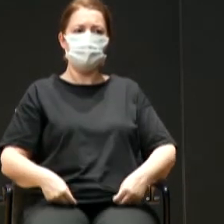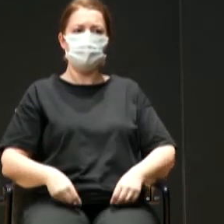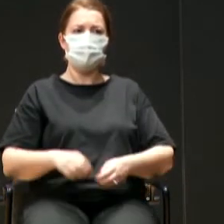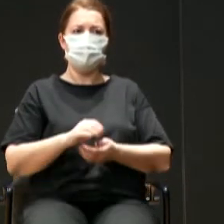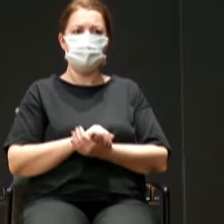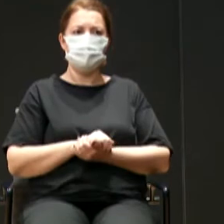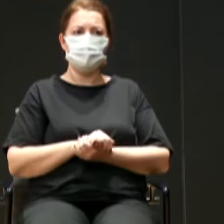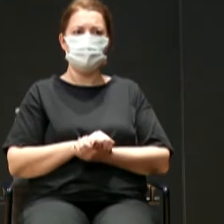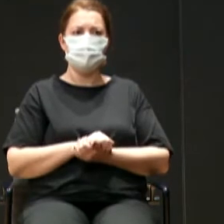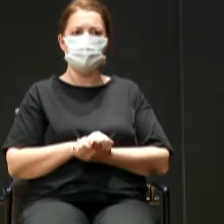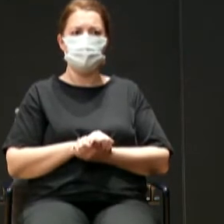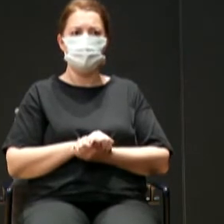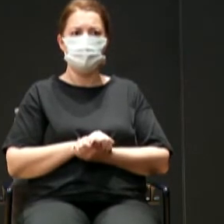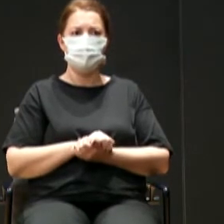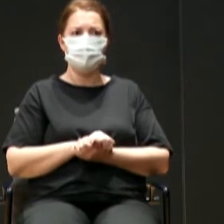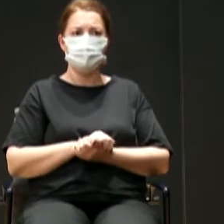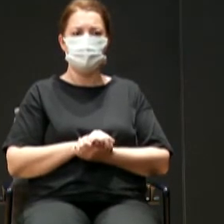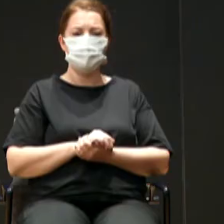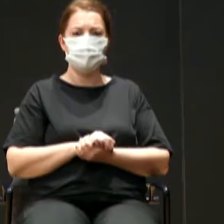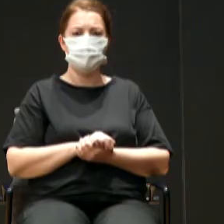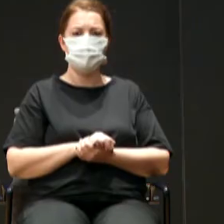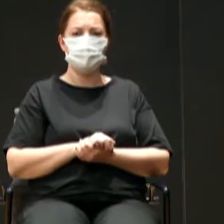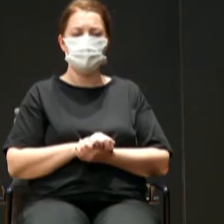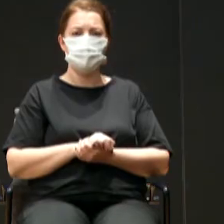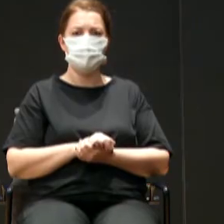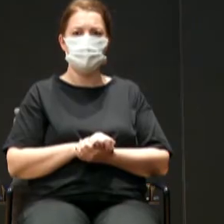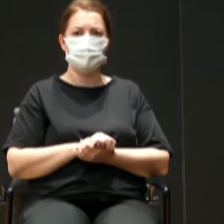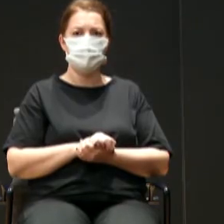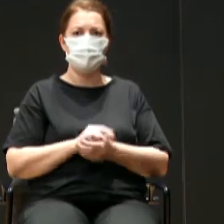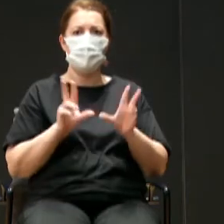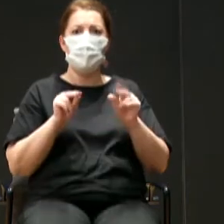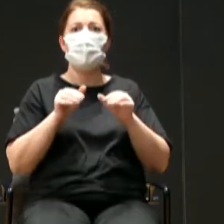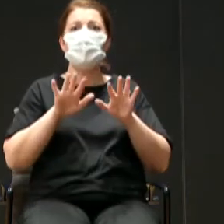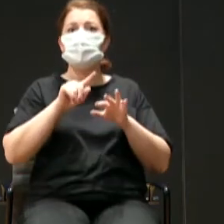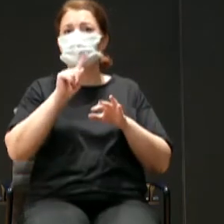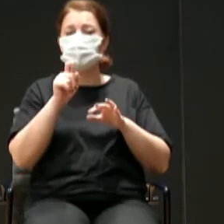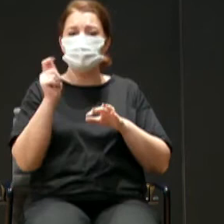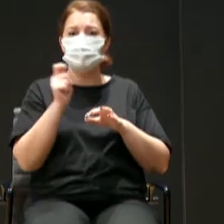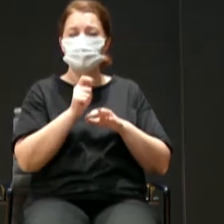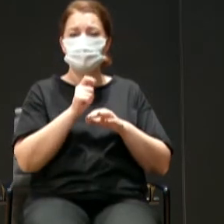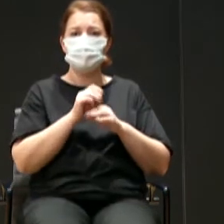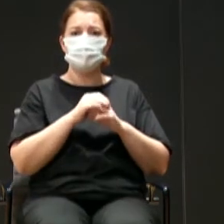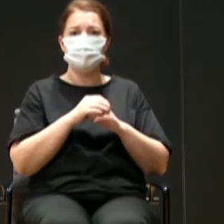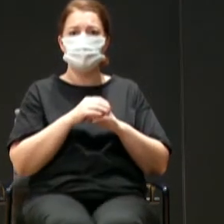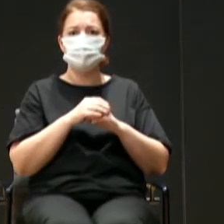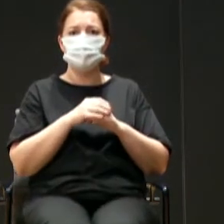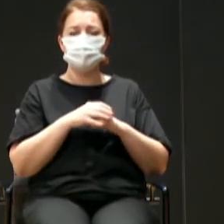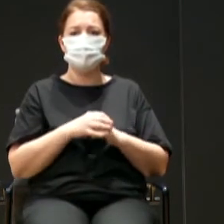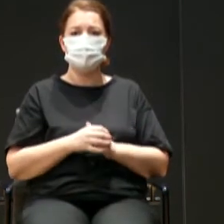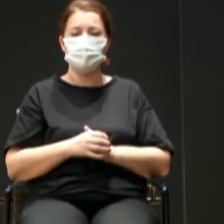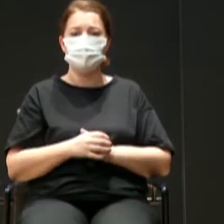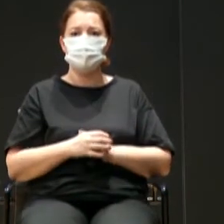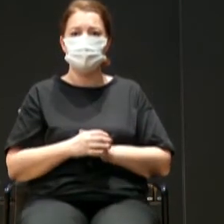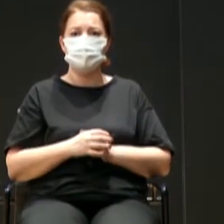Kime saygısızlık yapıyorum? Yetmiyor mu? Yetmez mi? Tahir Bey şimdi Tahir Bey